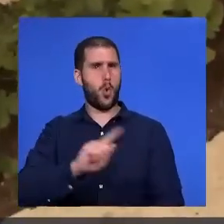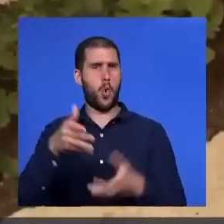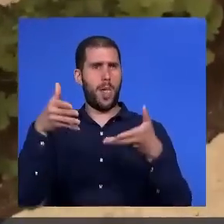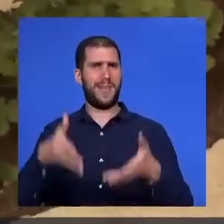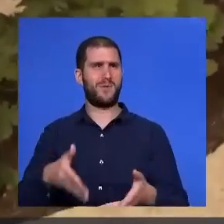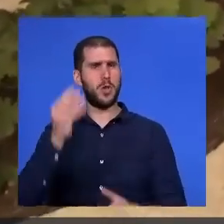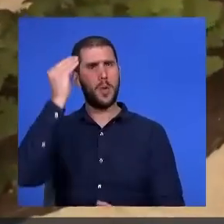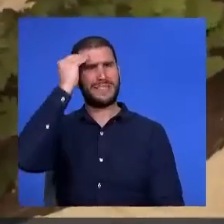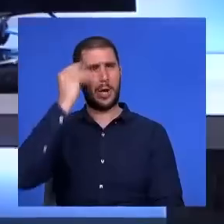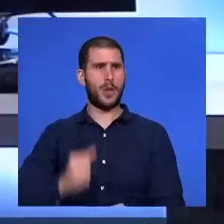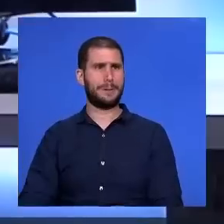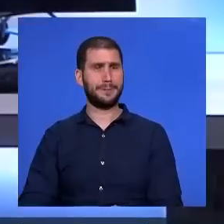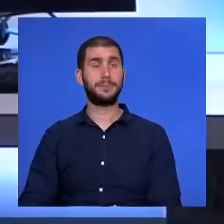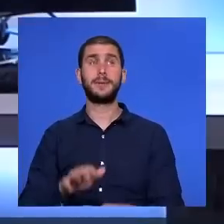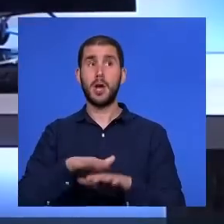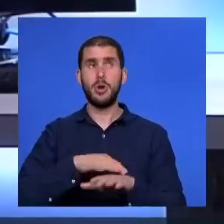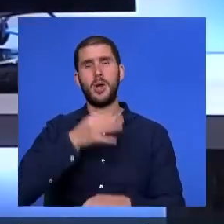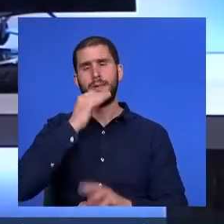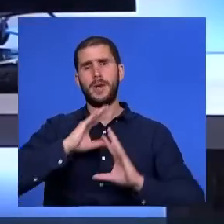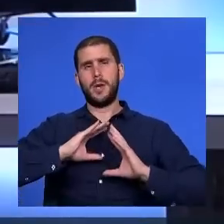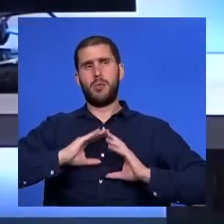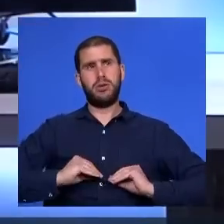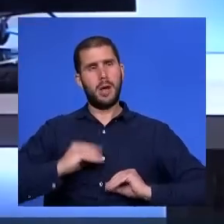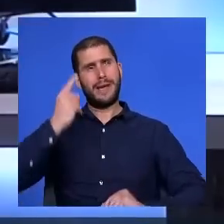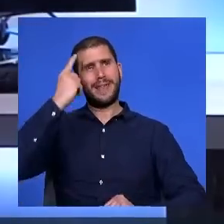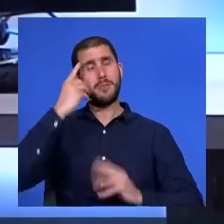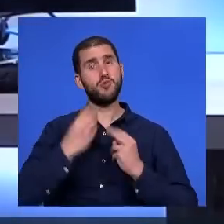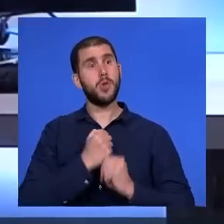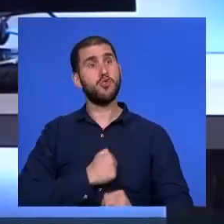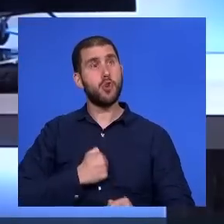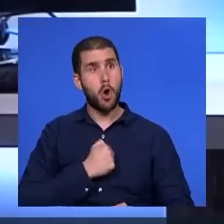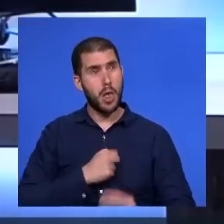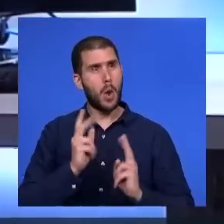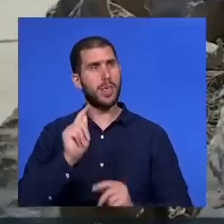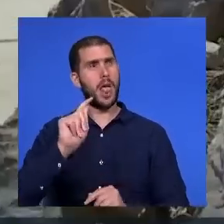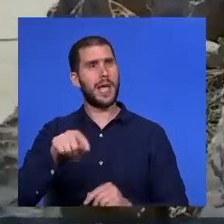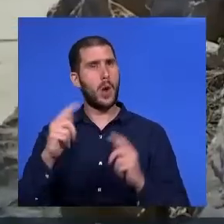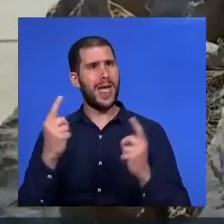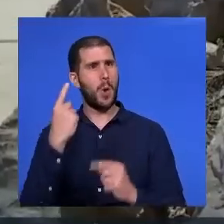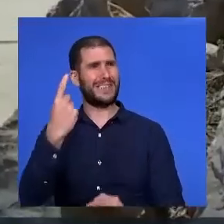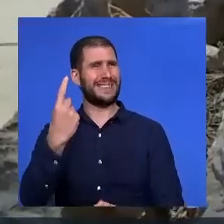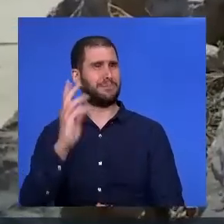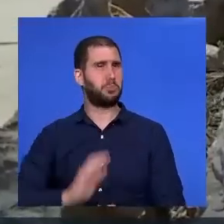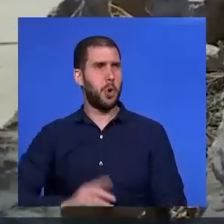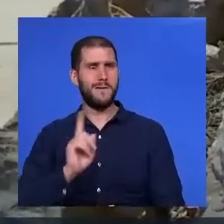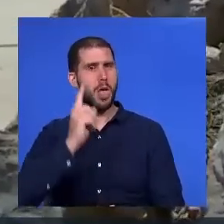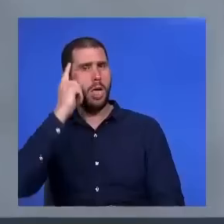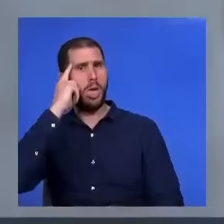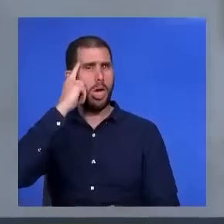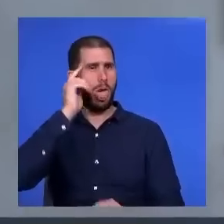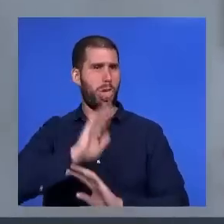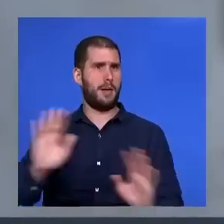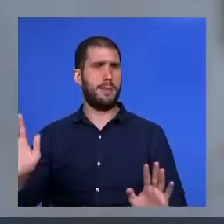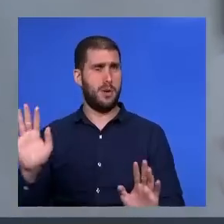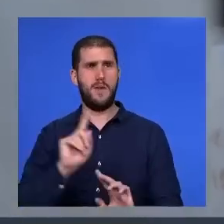ביום הזיכרון. הרגשה הרבה יותר טובה וידיעה שמשפחות השכול יכולות להגיע לאירוע הזה, לא להיות מודאגים.